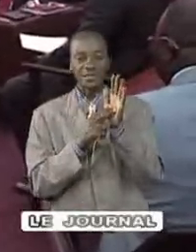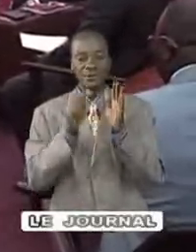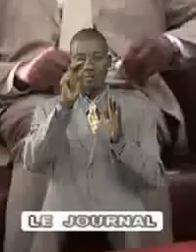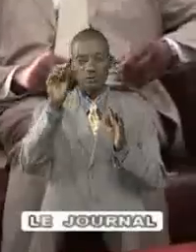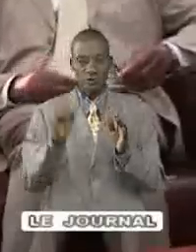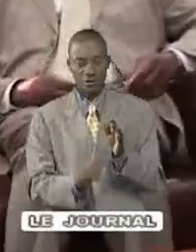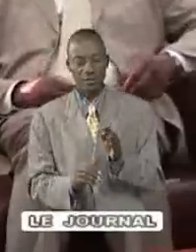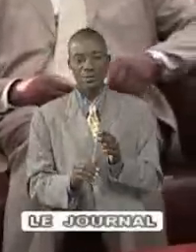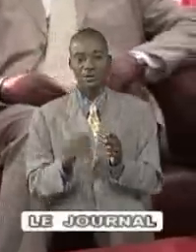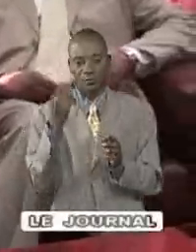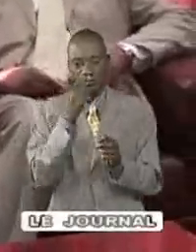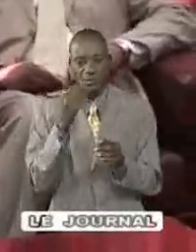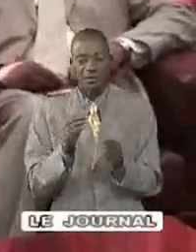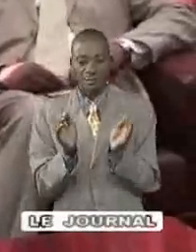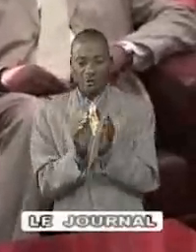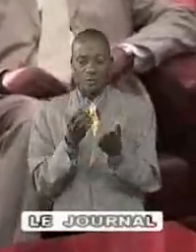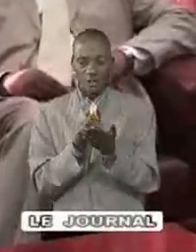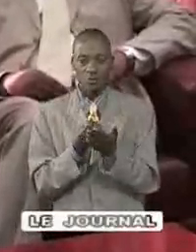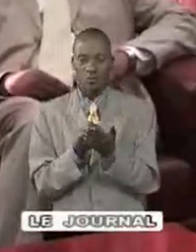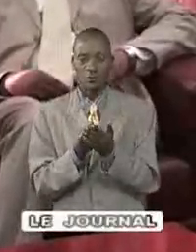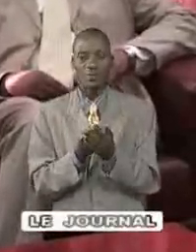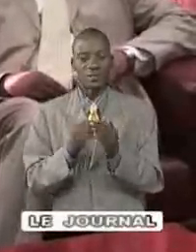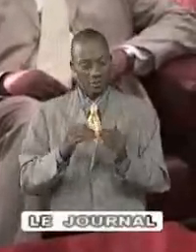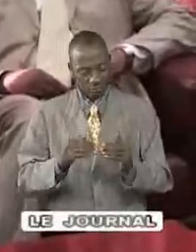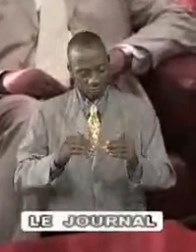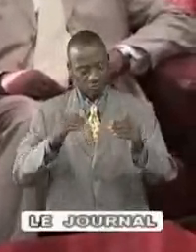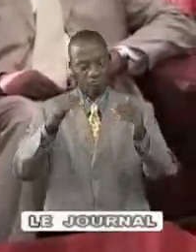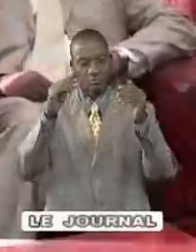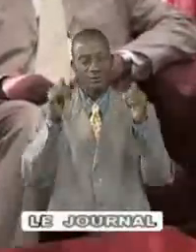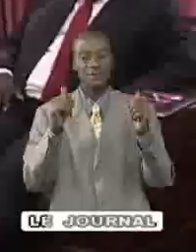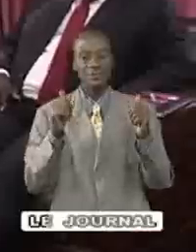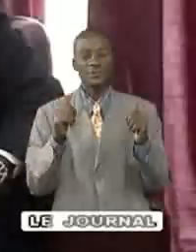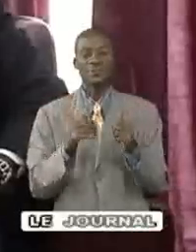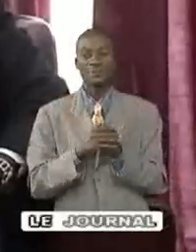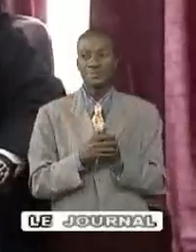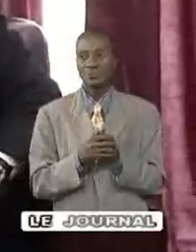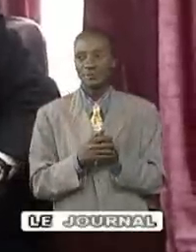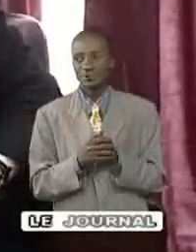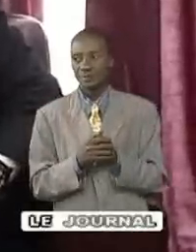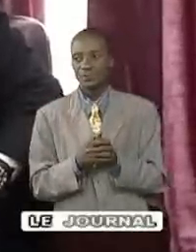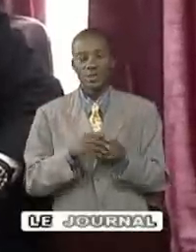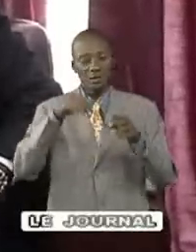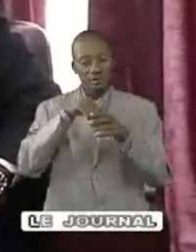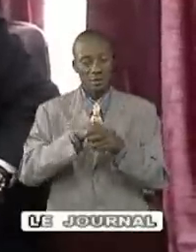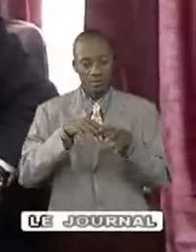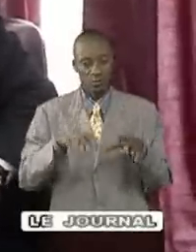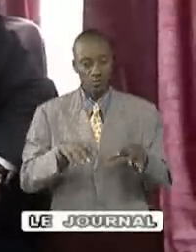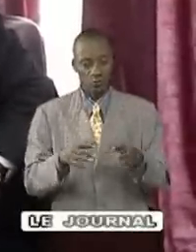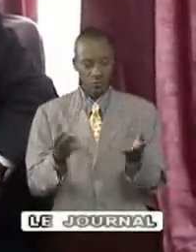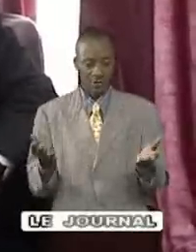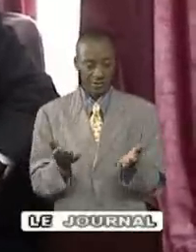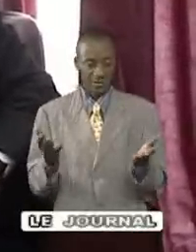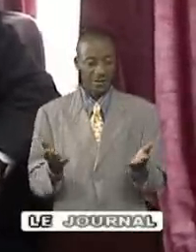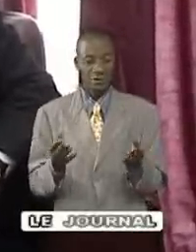indicateurs macroéconomiques sont donc au vert, a démontré Kitebi Kibonvou, dont le pays que la RDC a